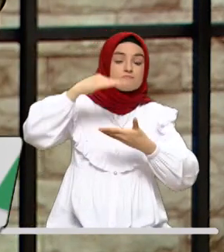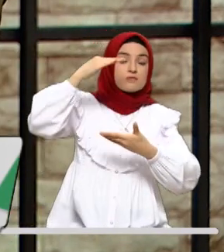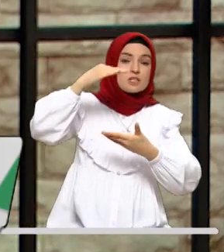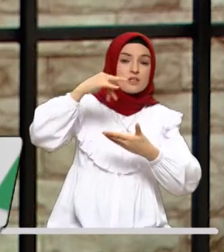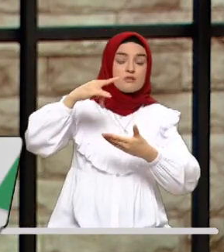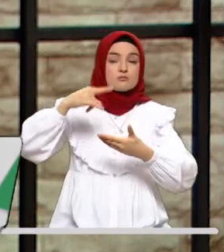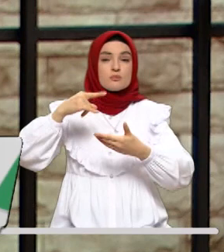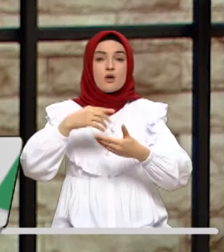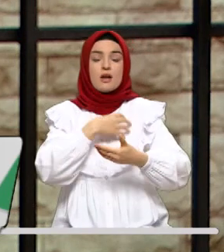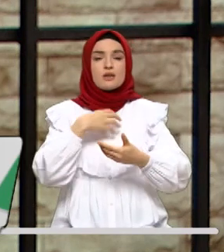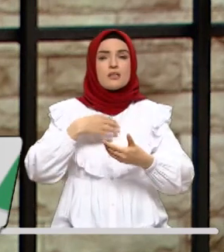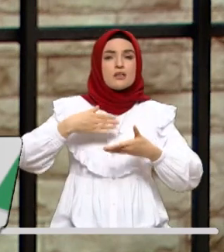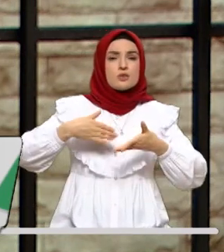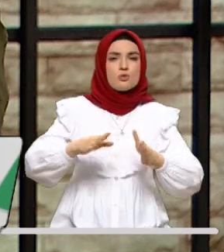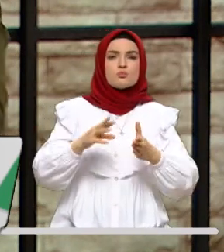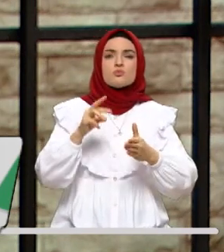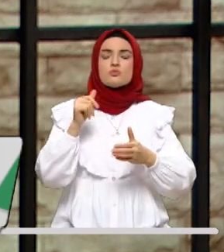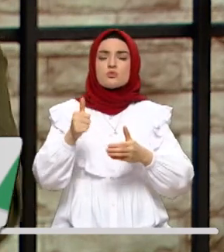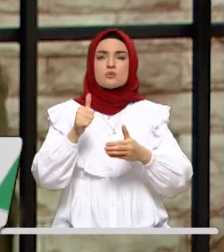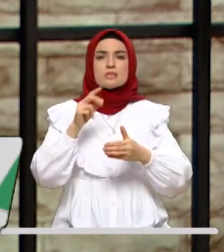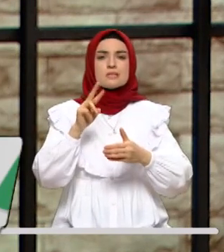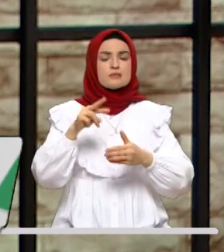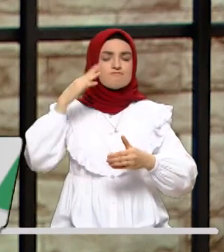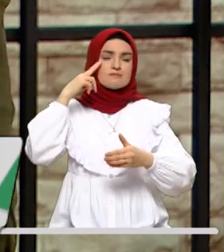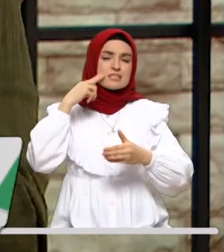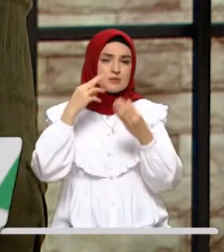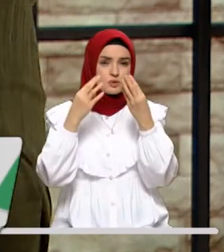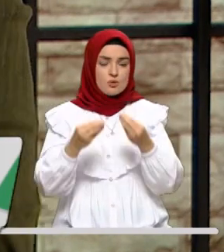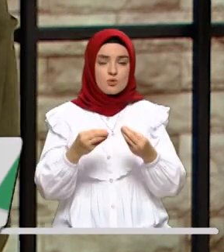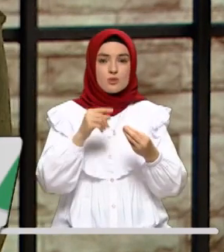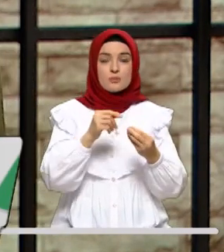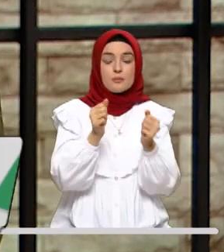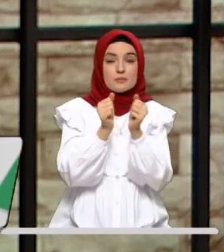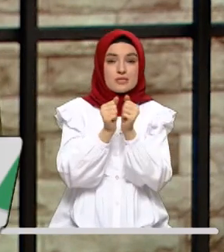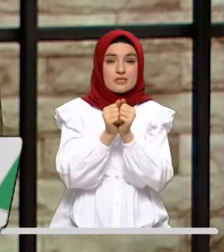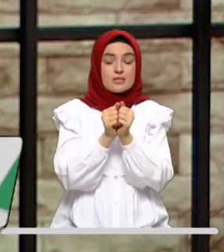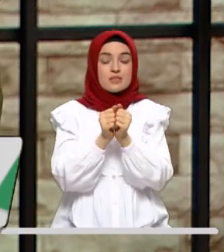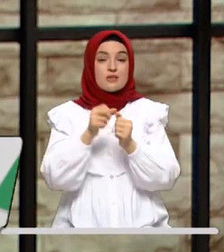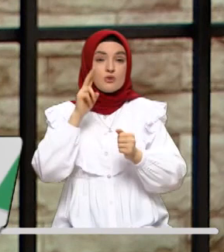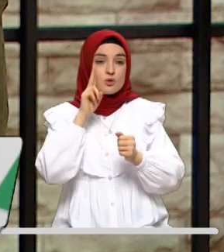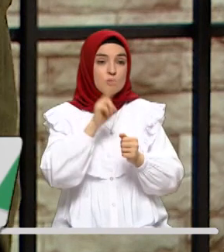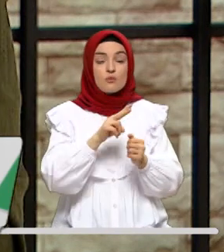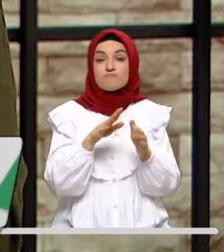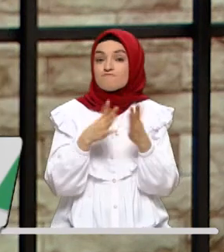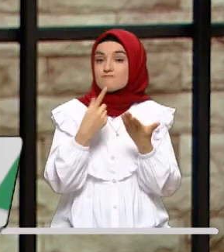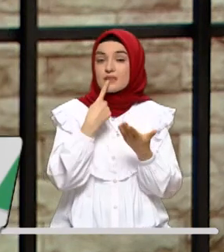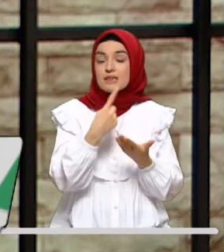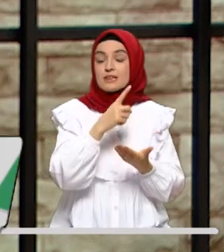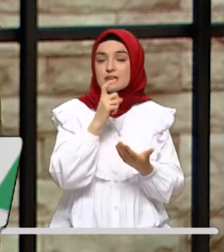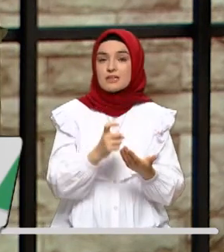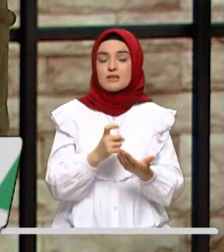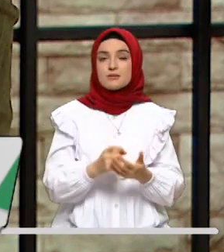annelerinden doğduğu gün gibi tertemiz, 5 milyon hacının birliğini ve beraberliğini görse Ruski ne derdi? Onun